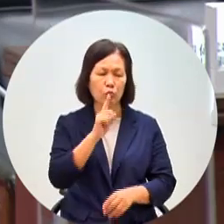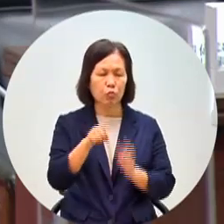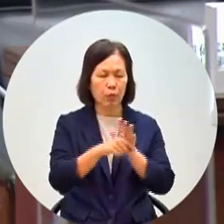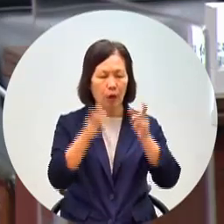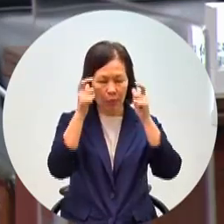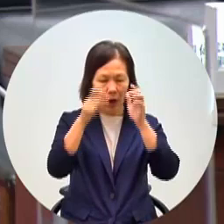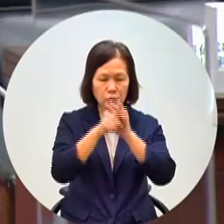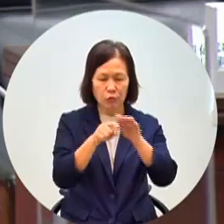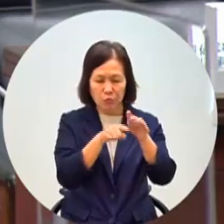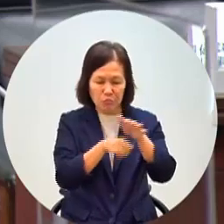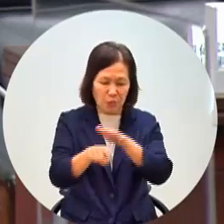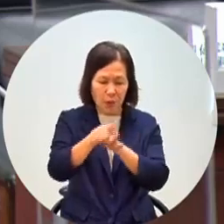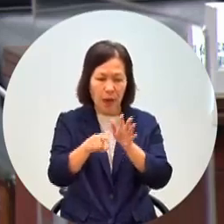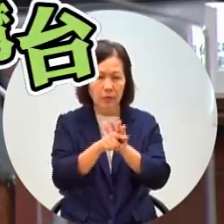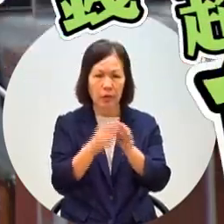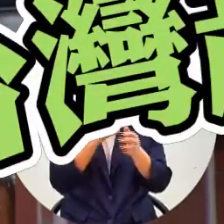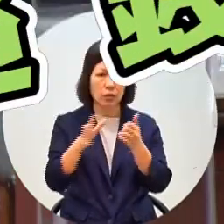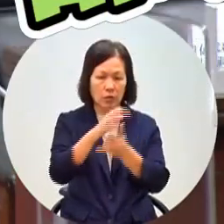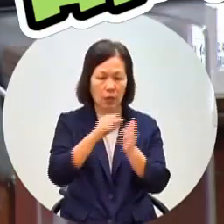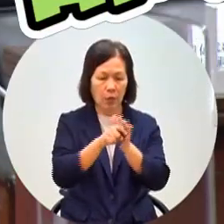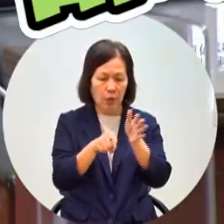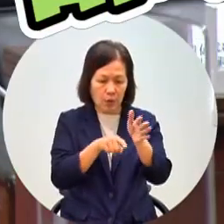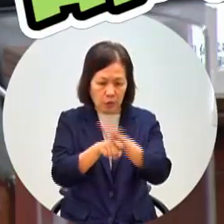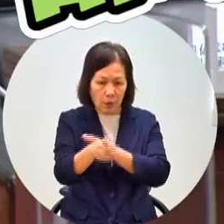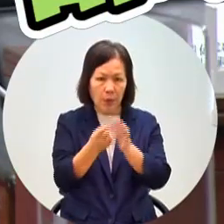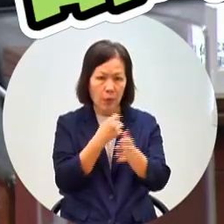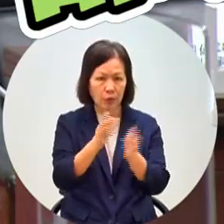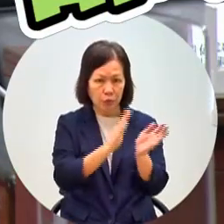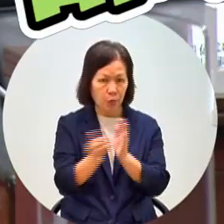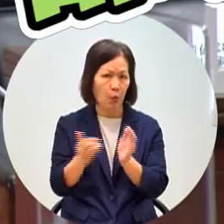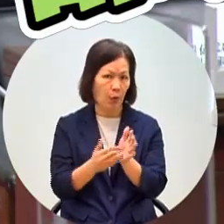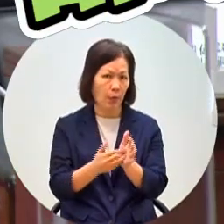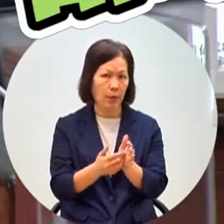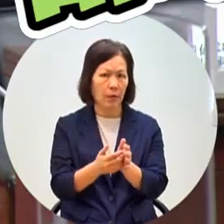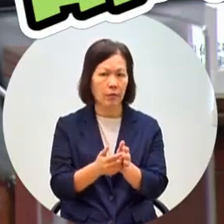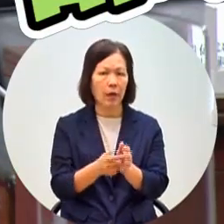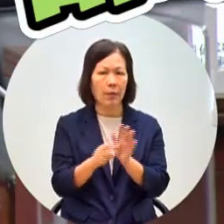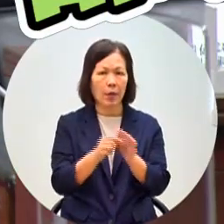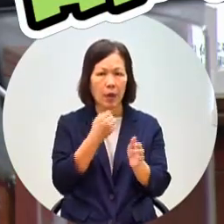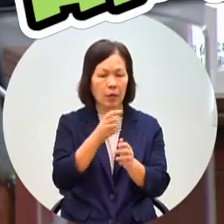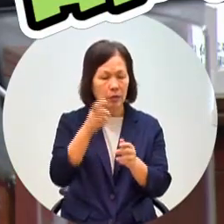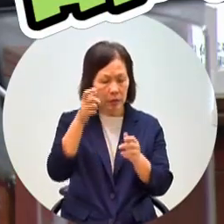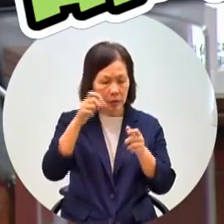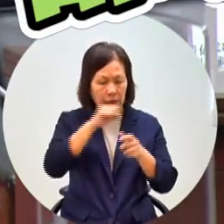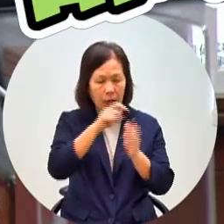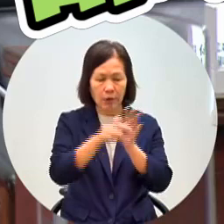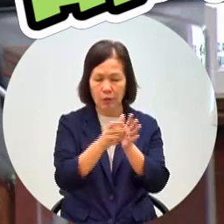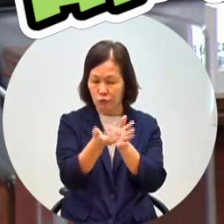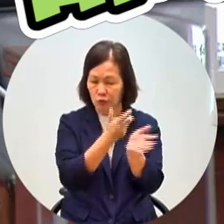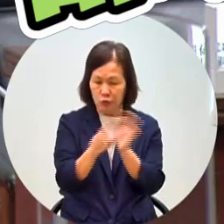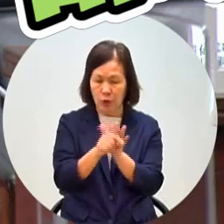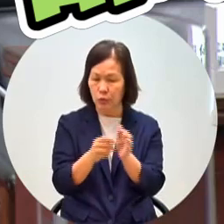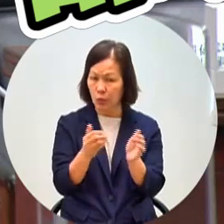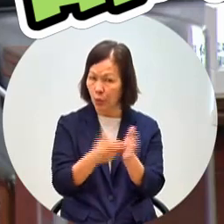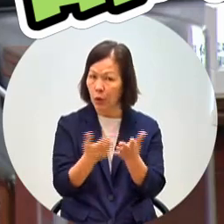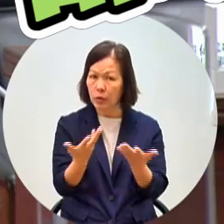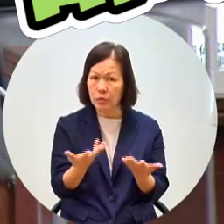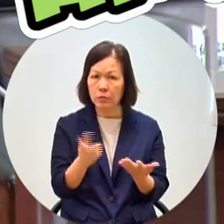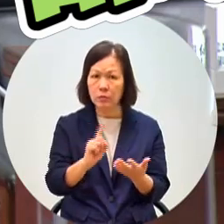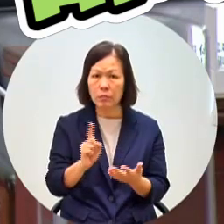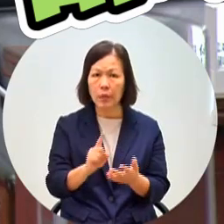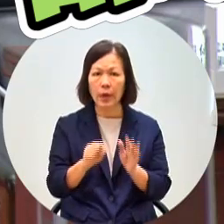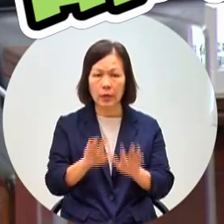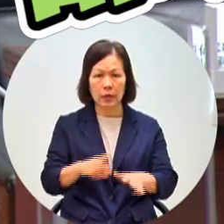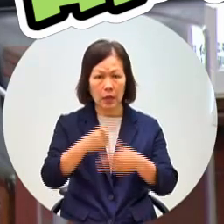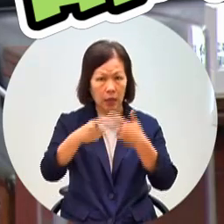雄都超前部署，台湾都超前部署，台湾都超前部署。台湾超前部署的结果是什么？我们在这个